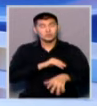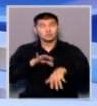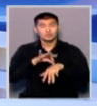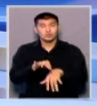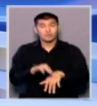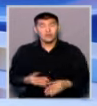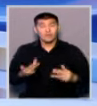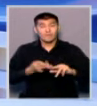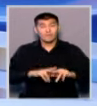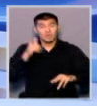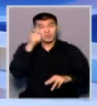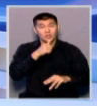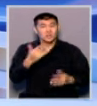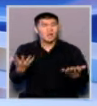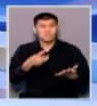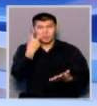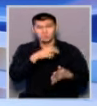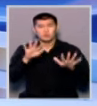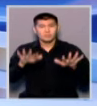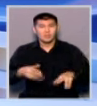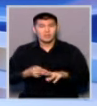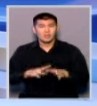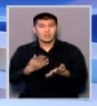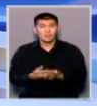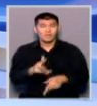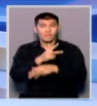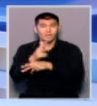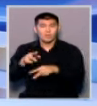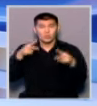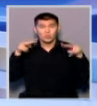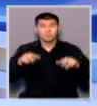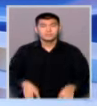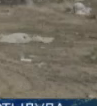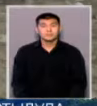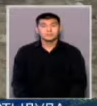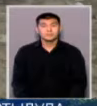жүргізді. Биыл облыс бойынша қанша қоқыс алаңдары белгілі болды? Бейнематериалдан көріңіз.